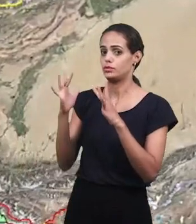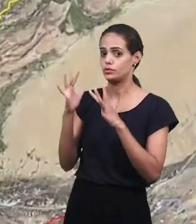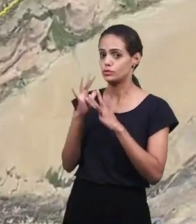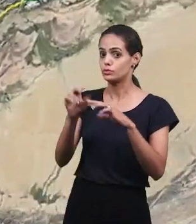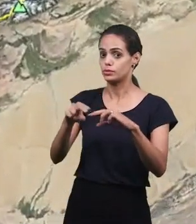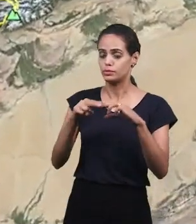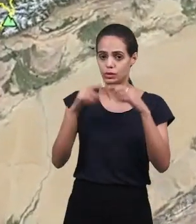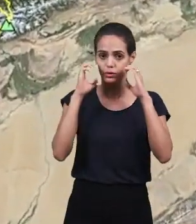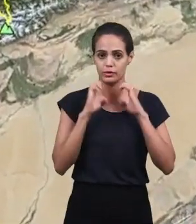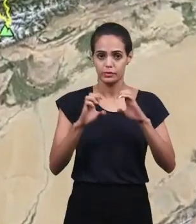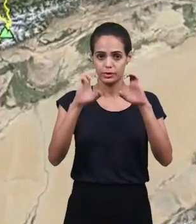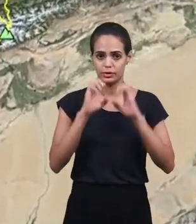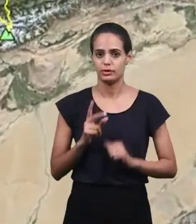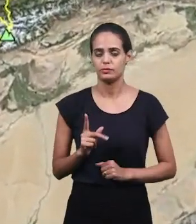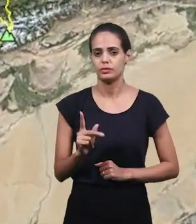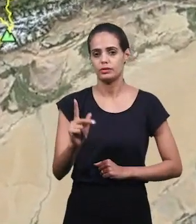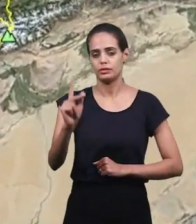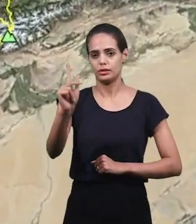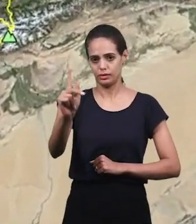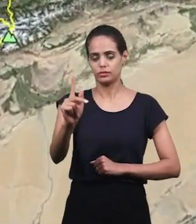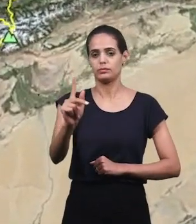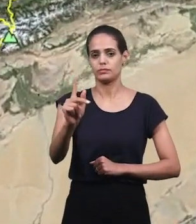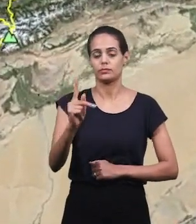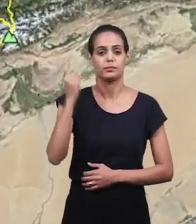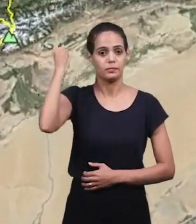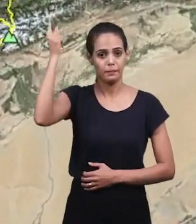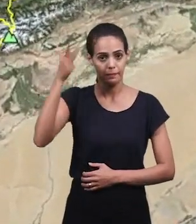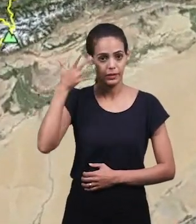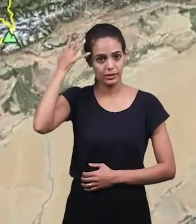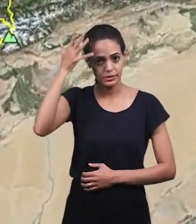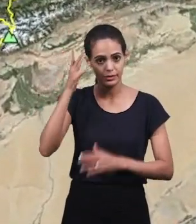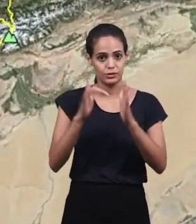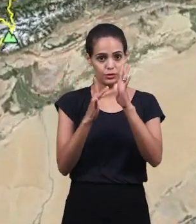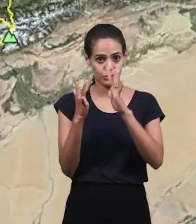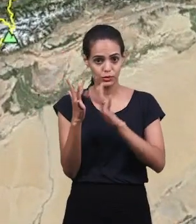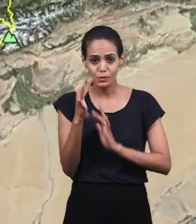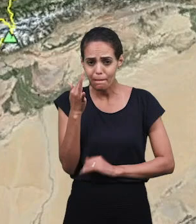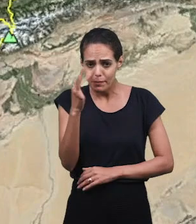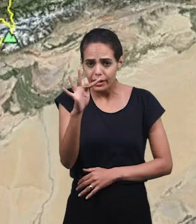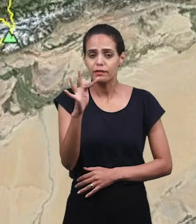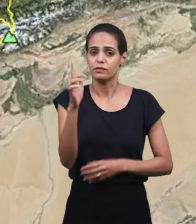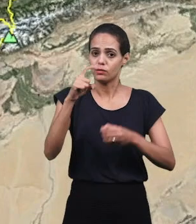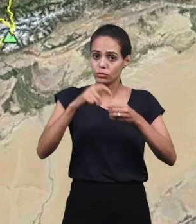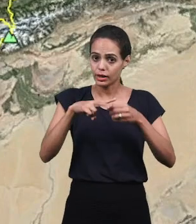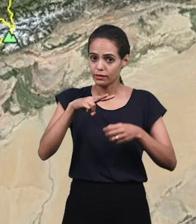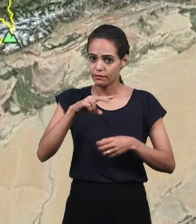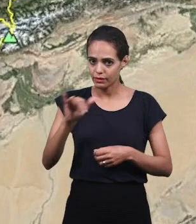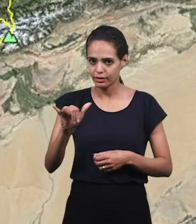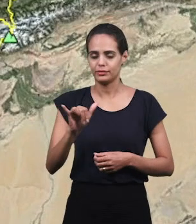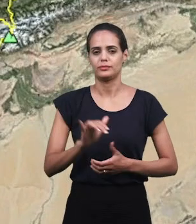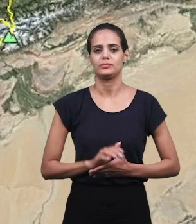par l'Évangile éterne et par le message du retour imminent du Seigneur Jésus.